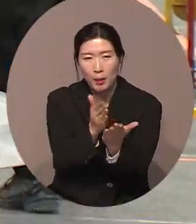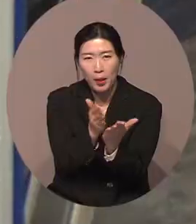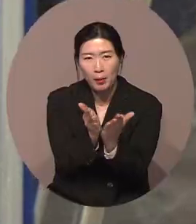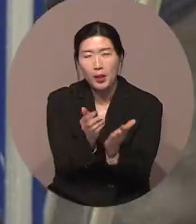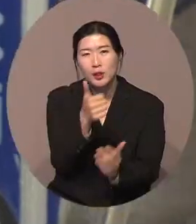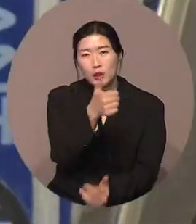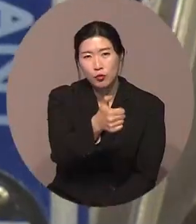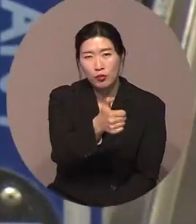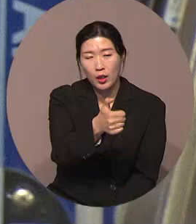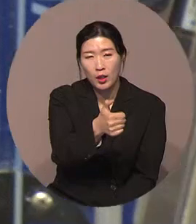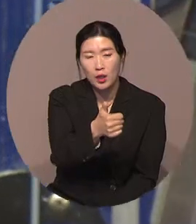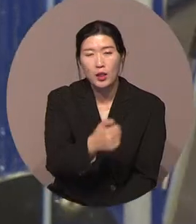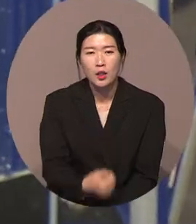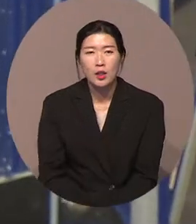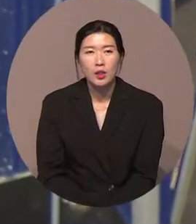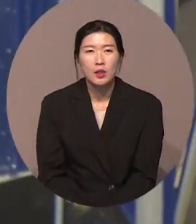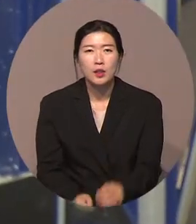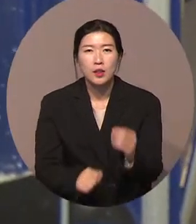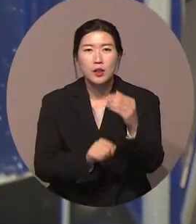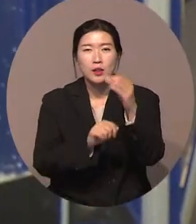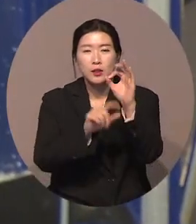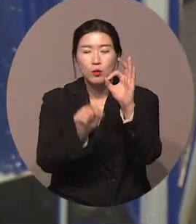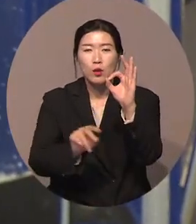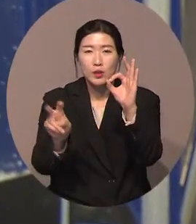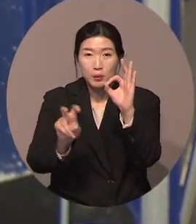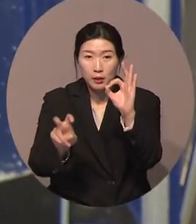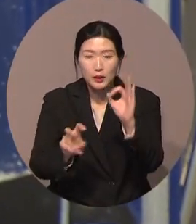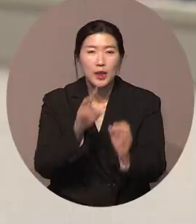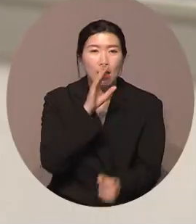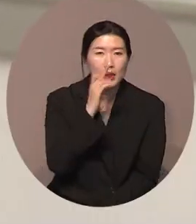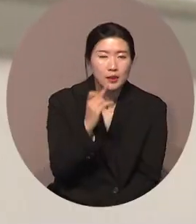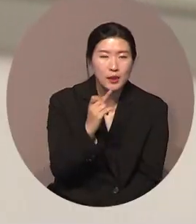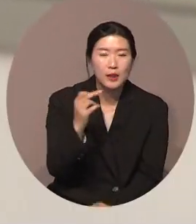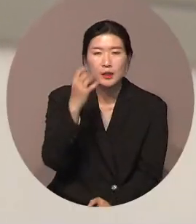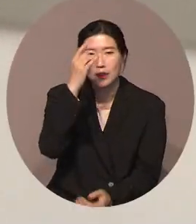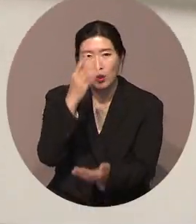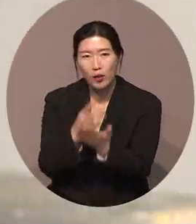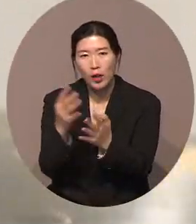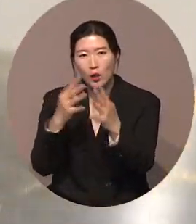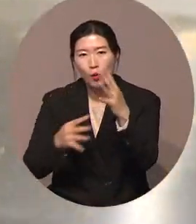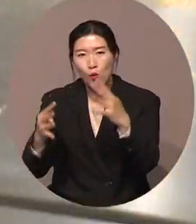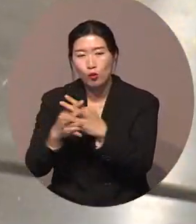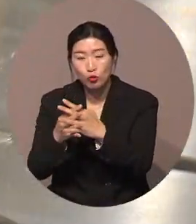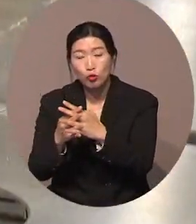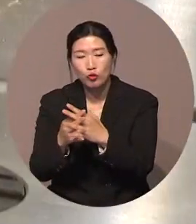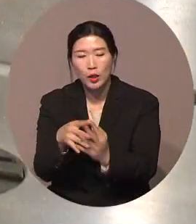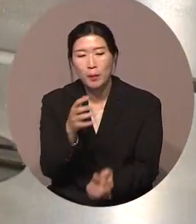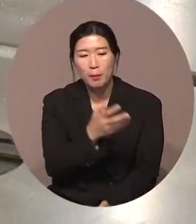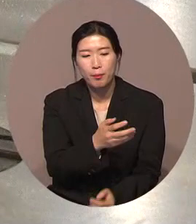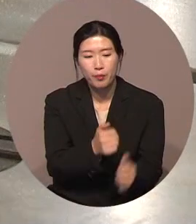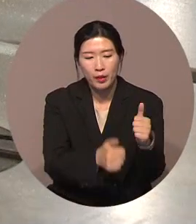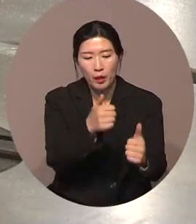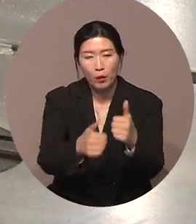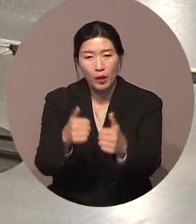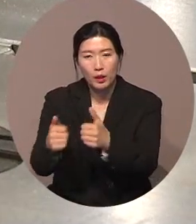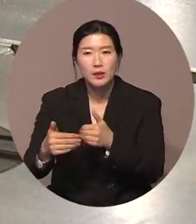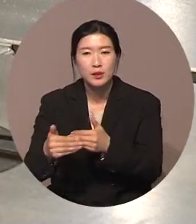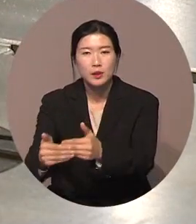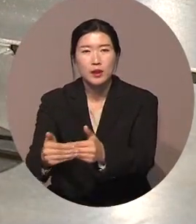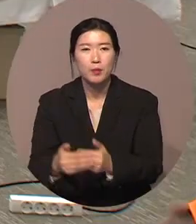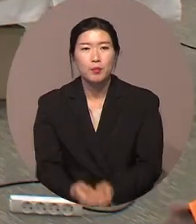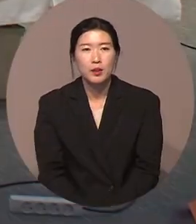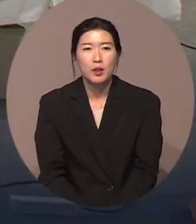1,690여 명은 오는 20일까지 천안과 아산, 공주와 보령 등 4개 지역에 머물며 기량을 겨룹니다.